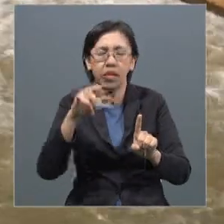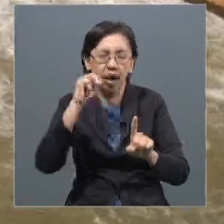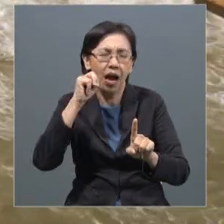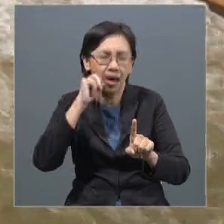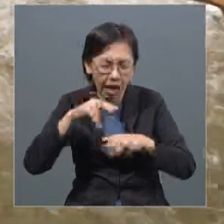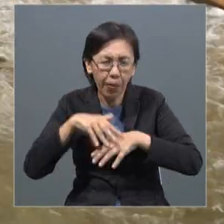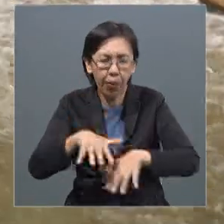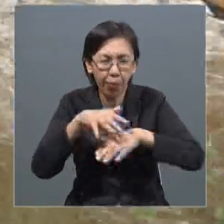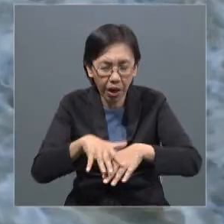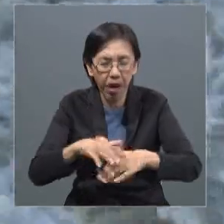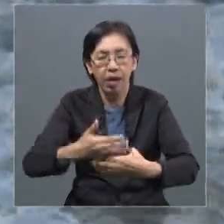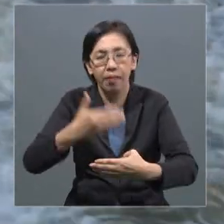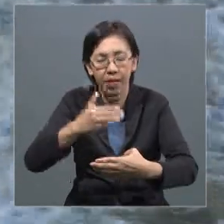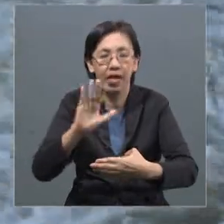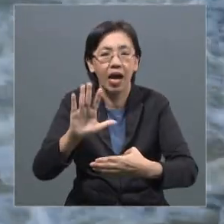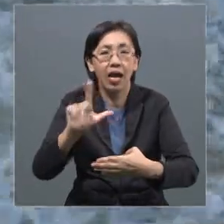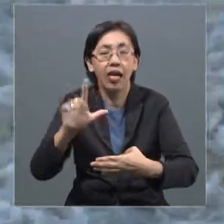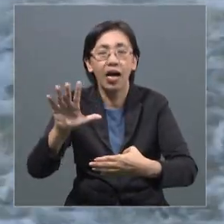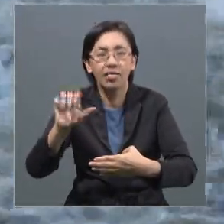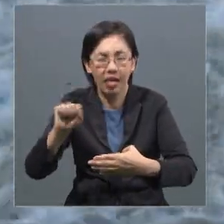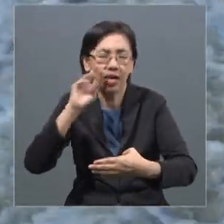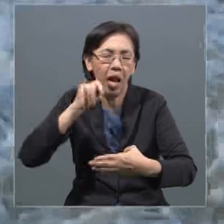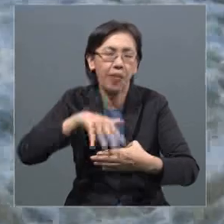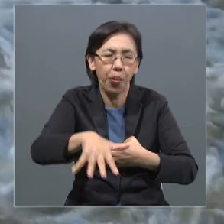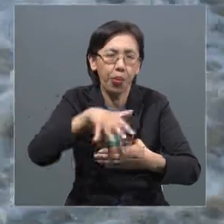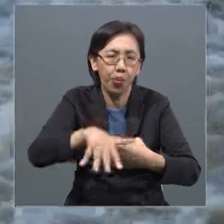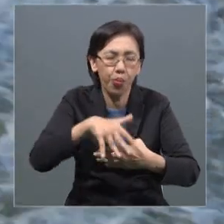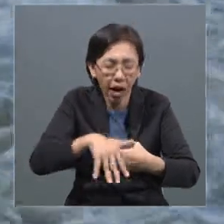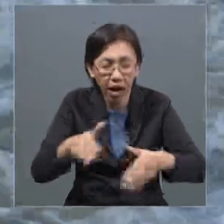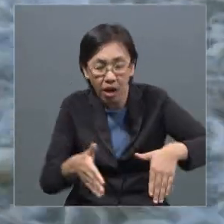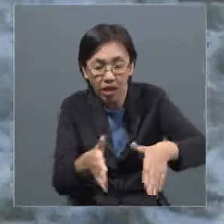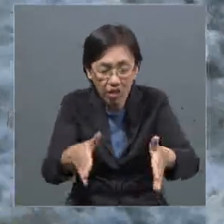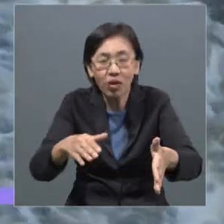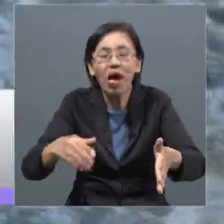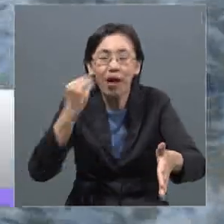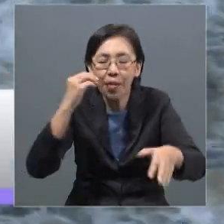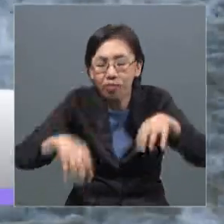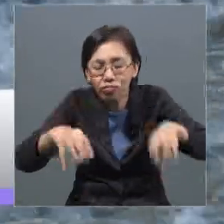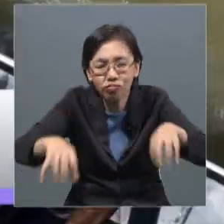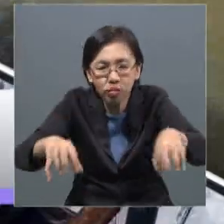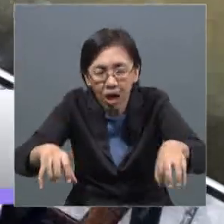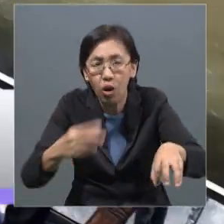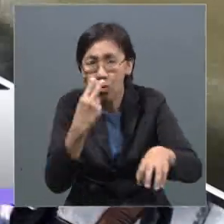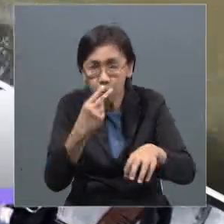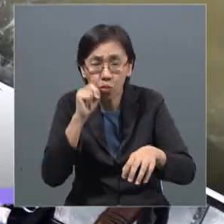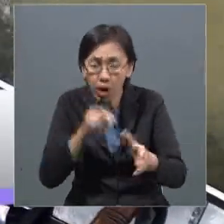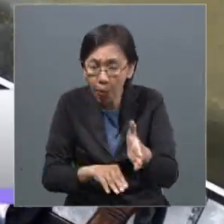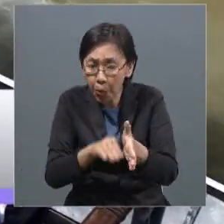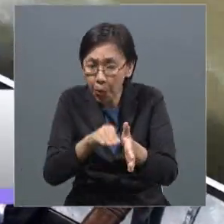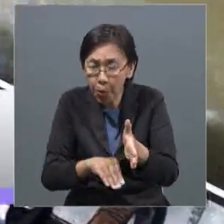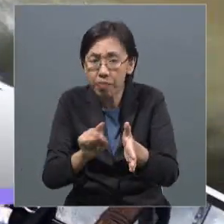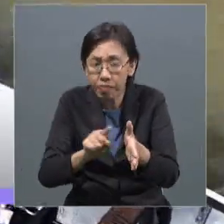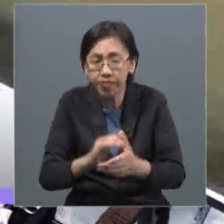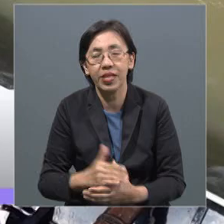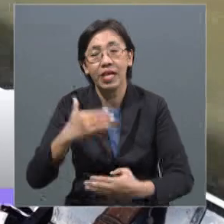ออกวันละกว่า 5ล้า 500,000ลูกบาทเมตและย้ำให้ประชาชน 2ฝั่งติดตามสถานการณ์น้ำอย่างใกล้ชิดค่ะปัจจุบันเขื่อน